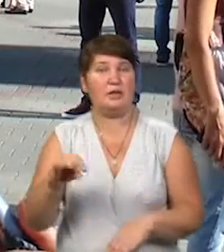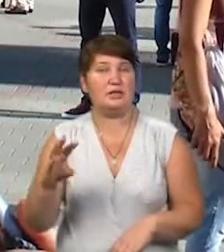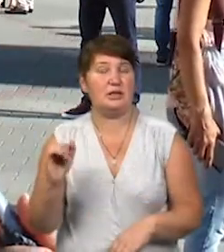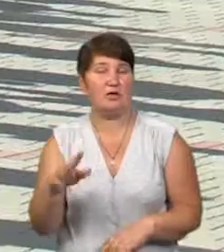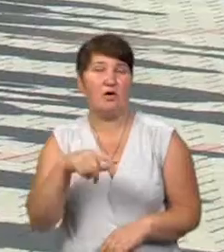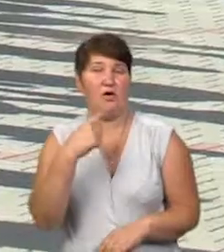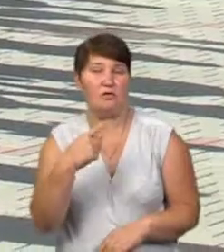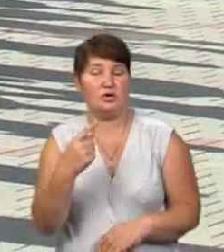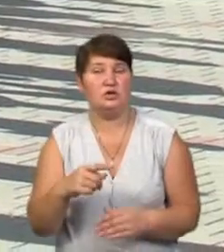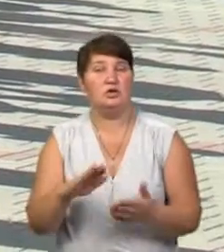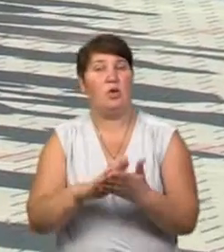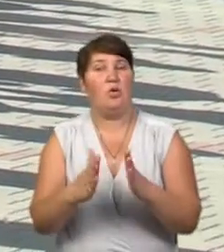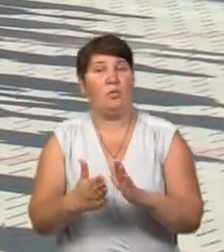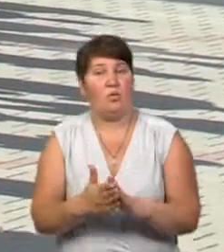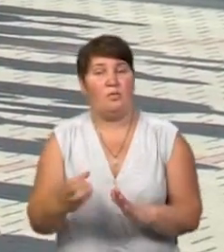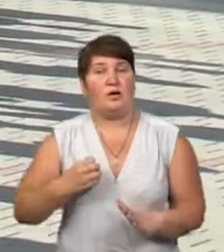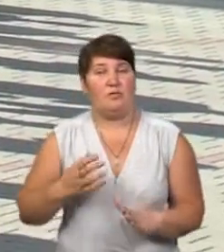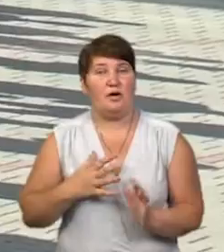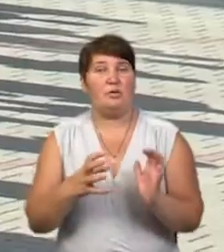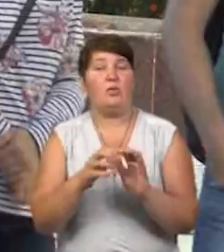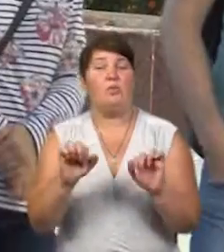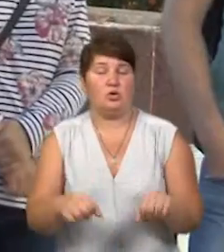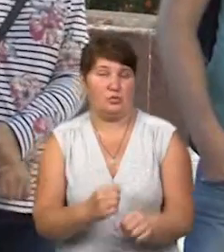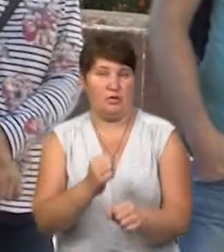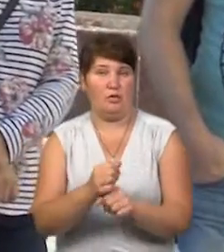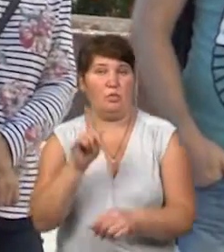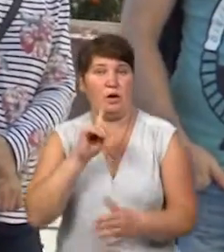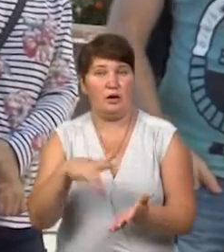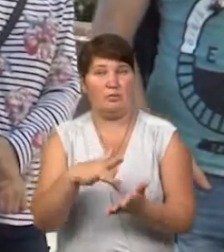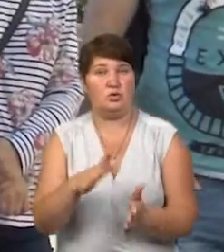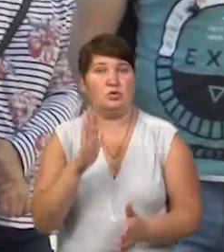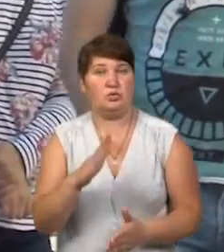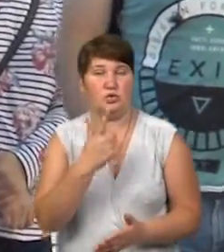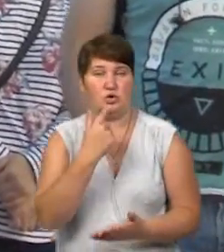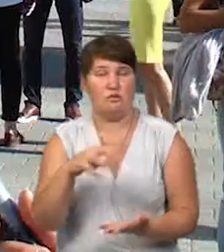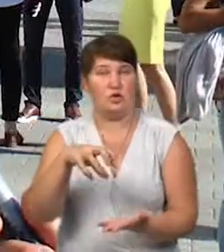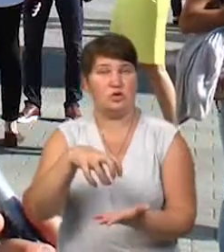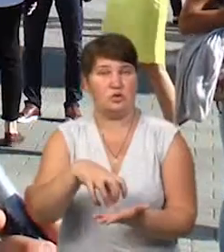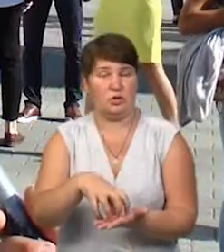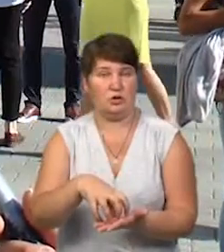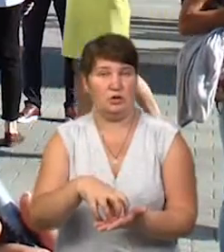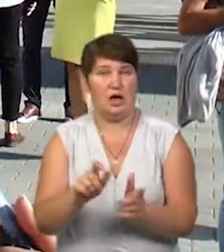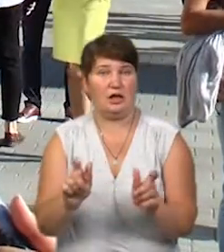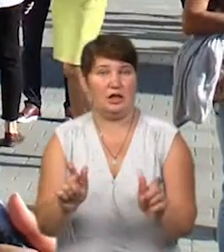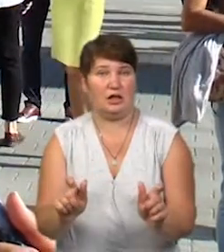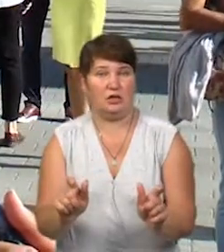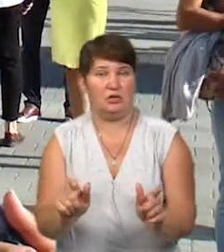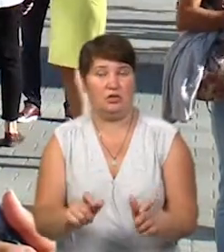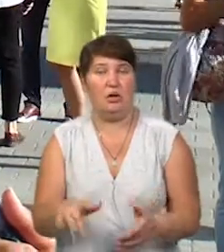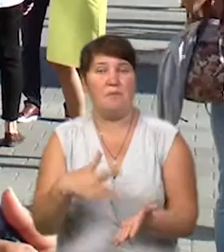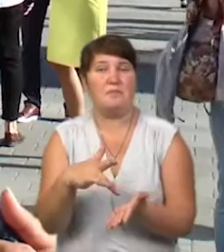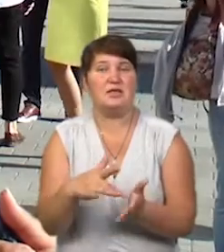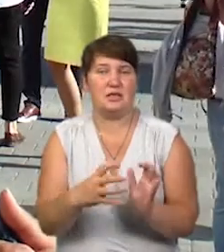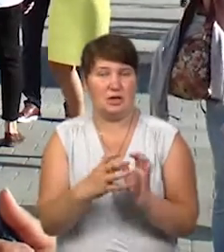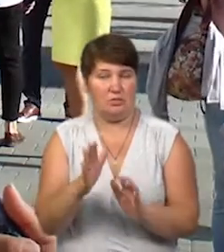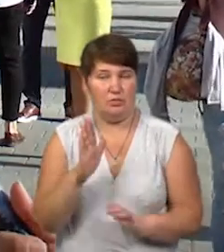за певних умов приватні перевізники зможуть працювати, поки місто буде у червоній зоні карантину. Громадський транспорт буде працювати,